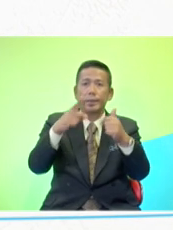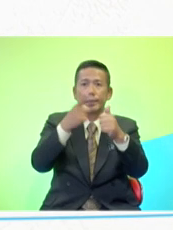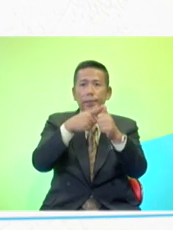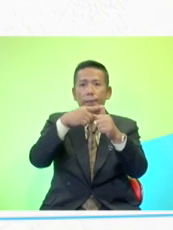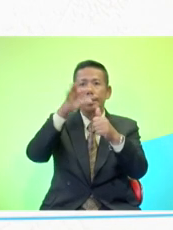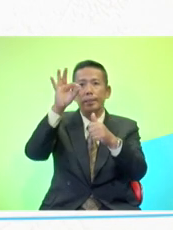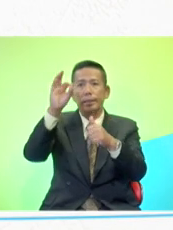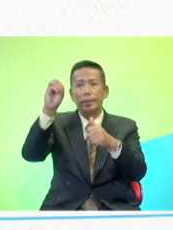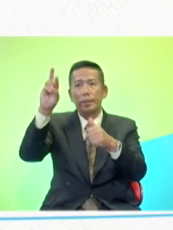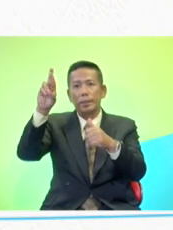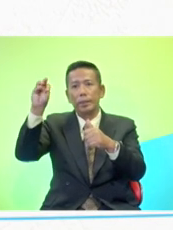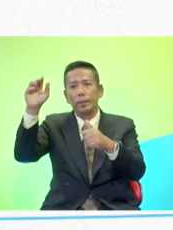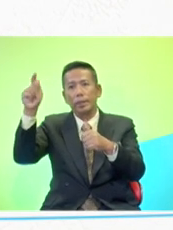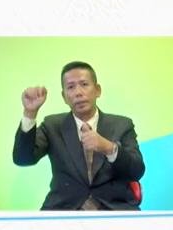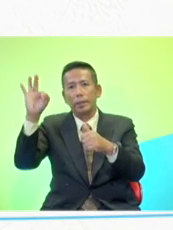yang kedua adalah